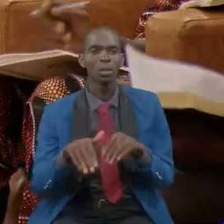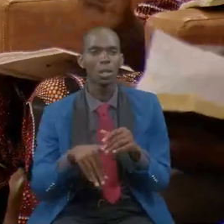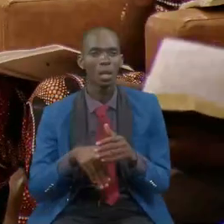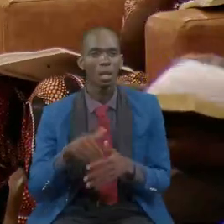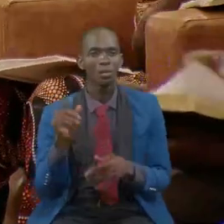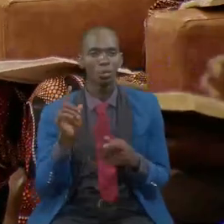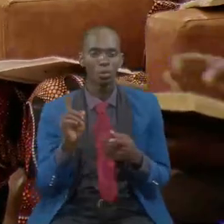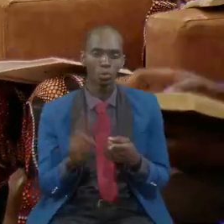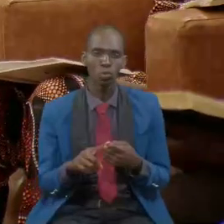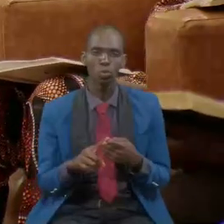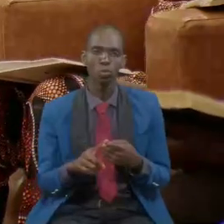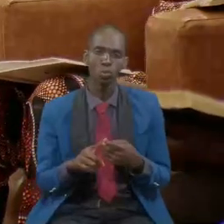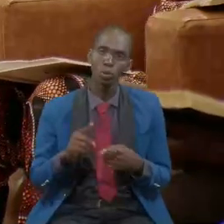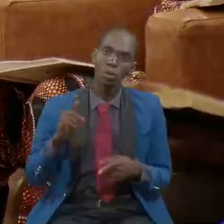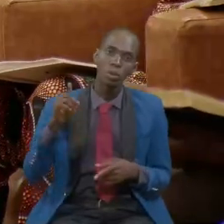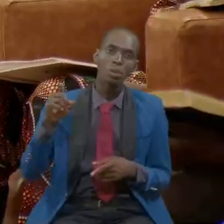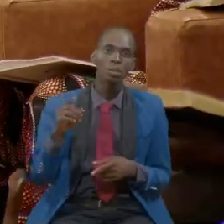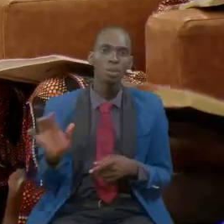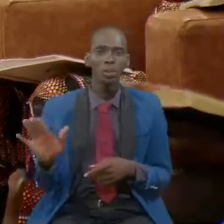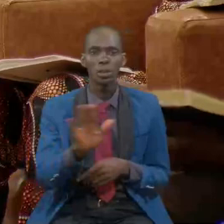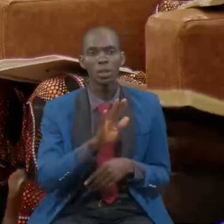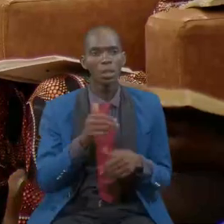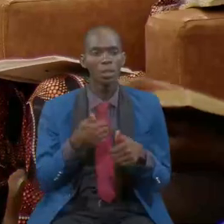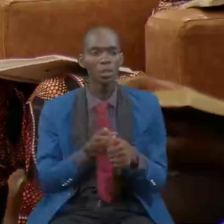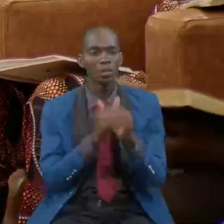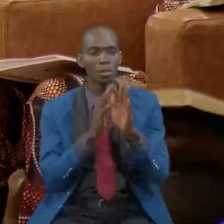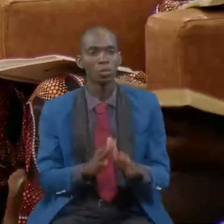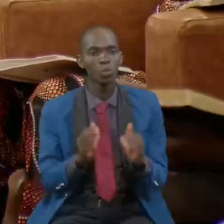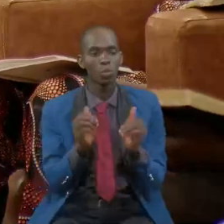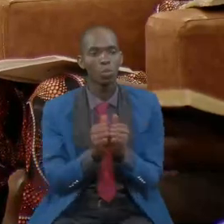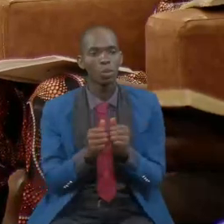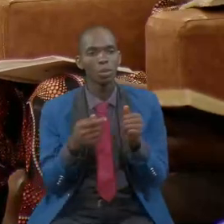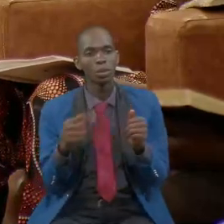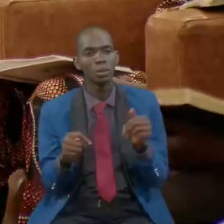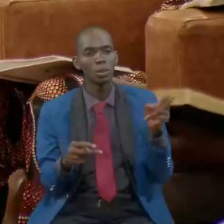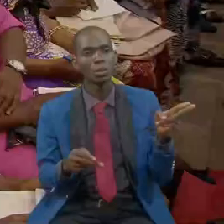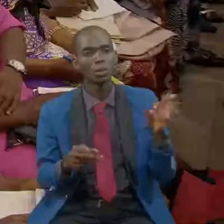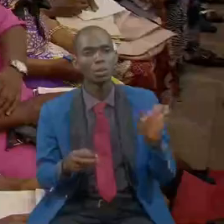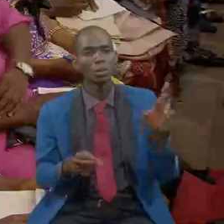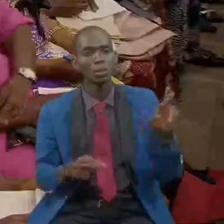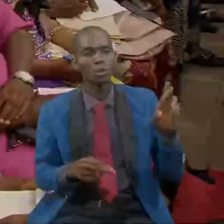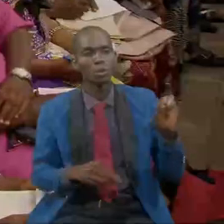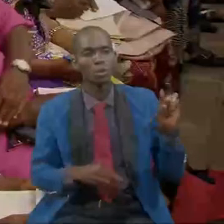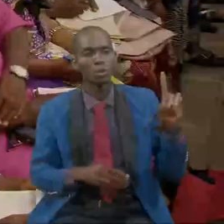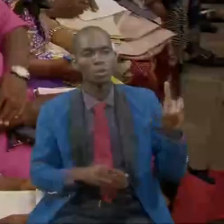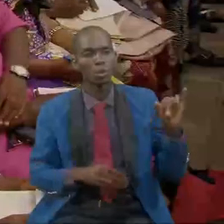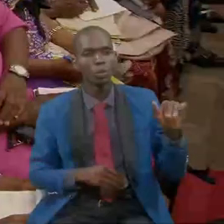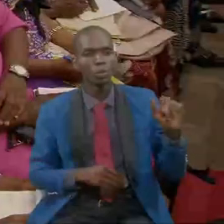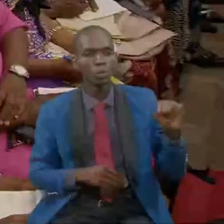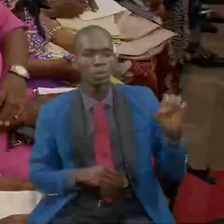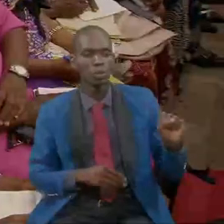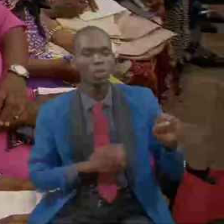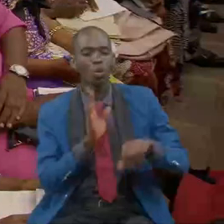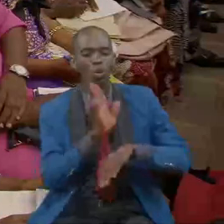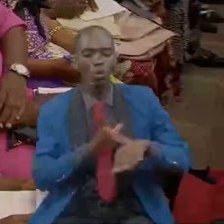22 verset 16 ils envoyai auprès de Lui leurs disciples avec les Hérodiens qui dit